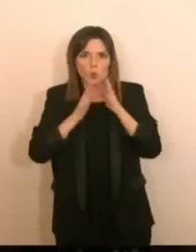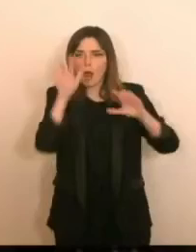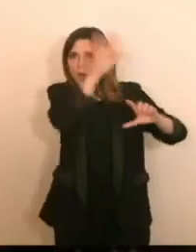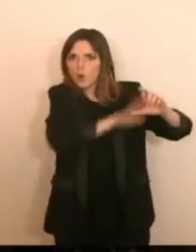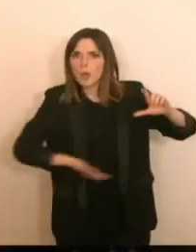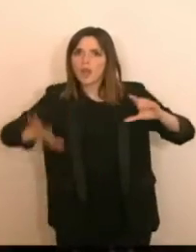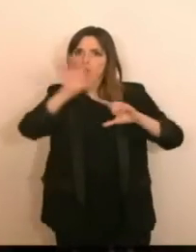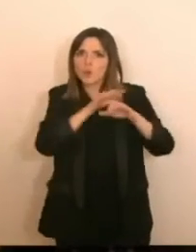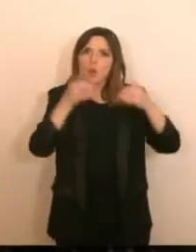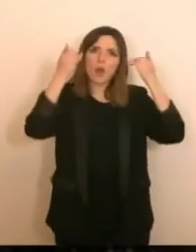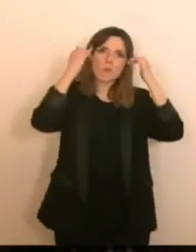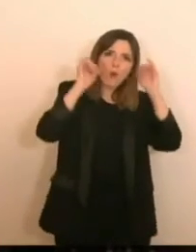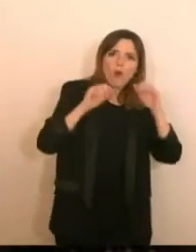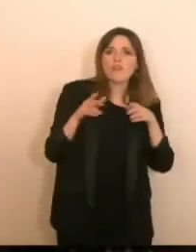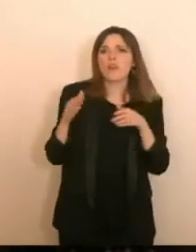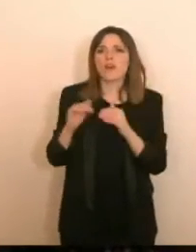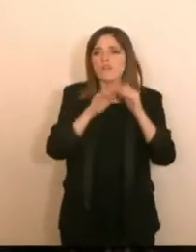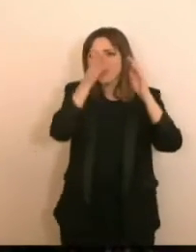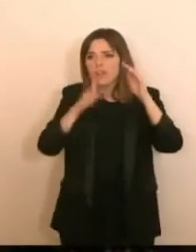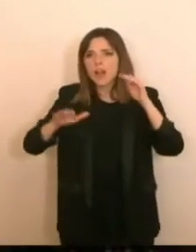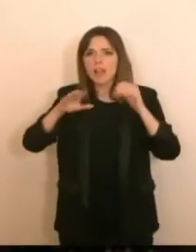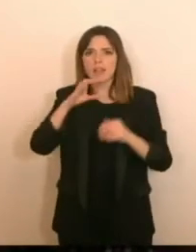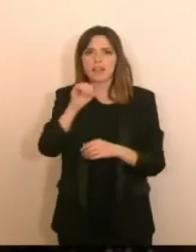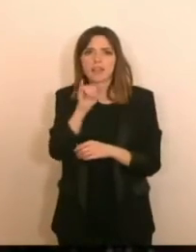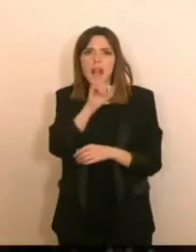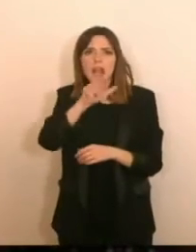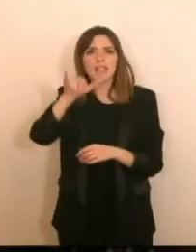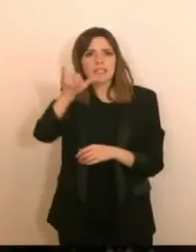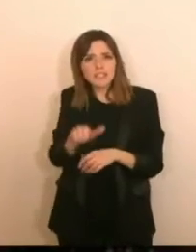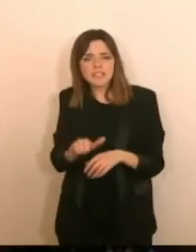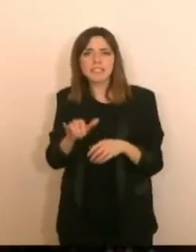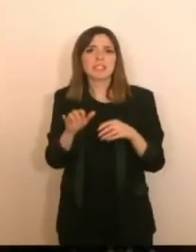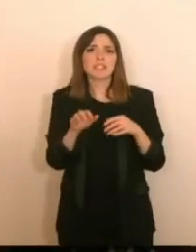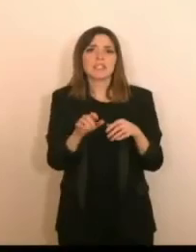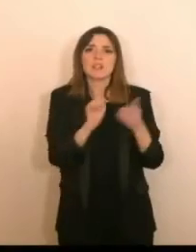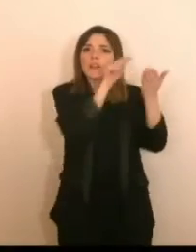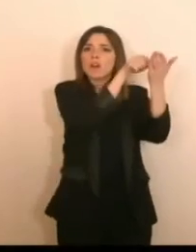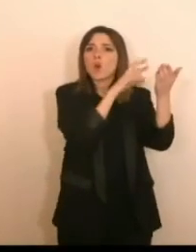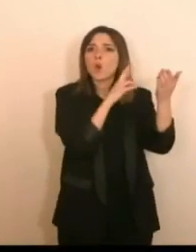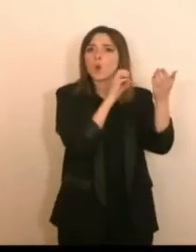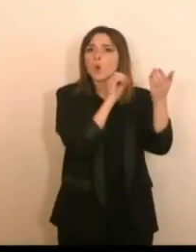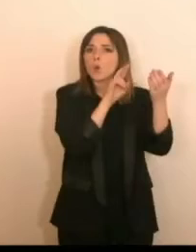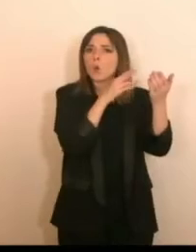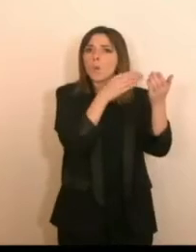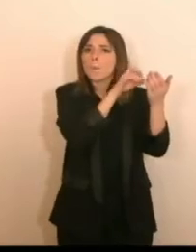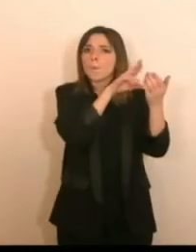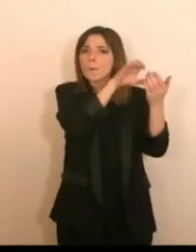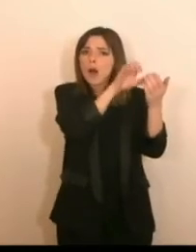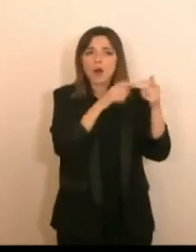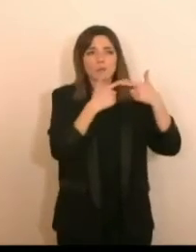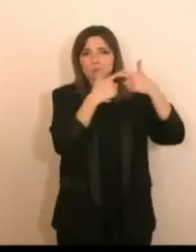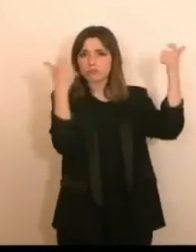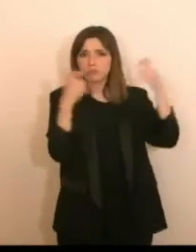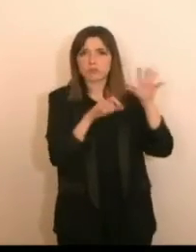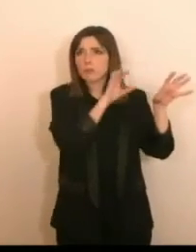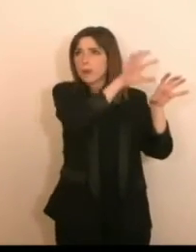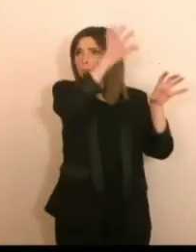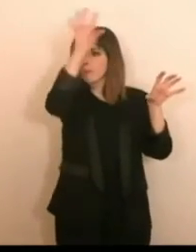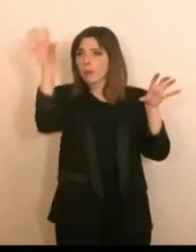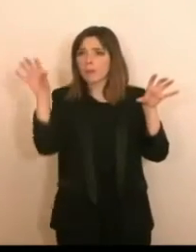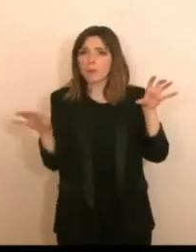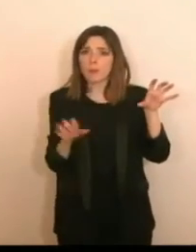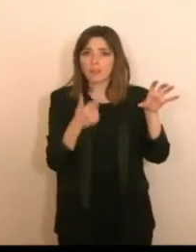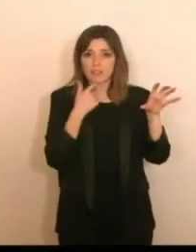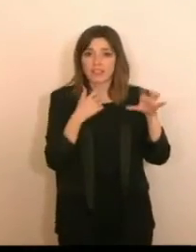à de vallée du cailly au plateau à la boucle de roumare on a tant d'atouts mais à condition de les porter ensemble